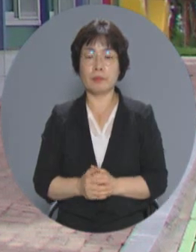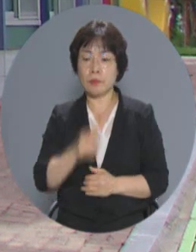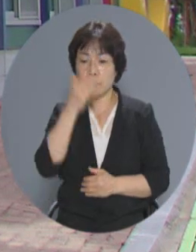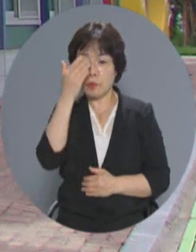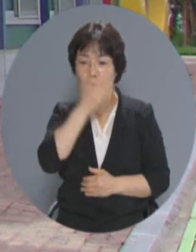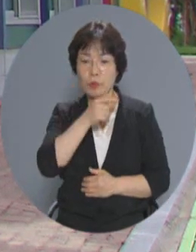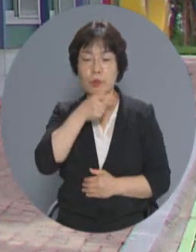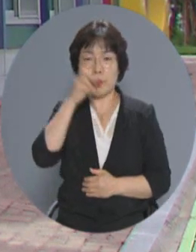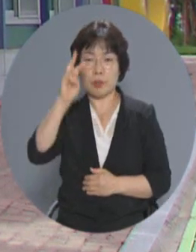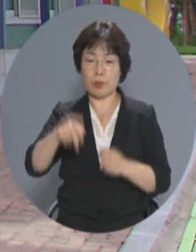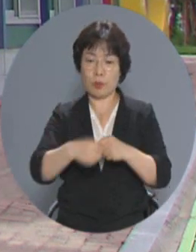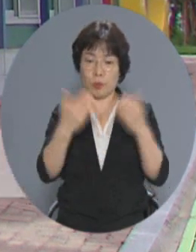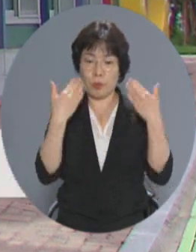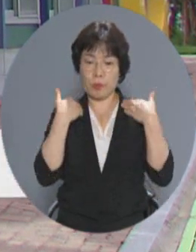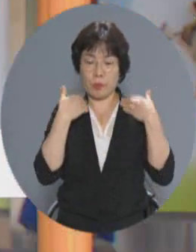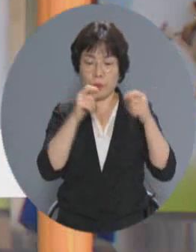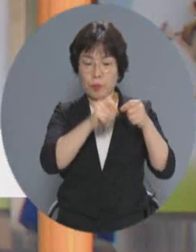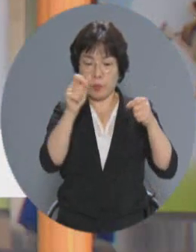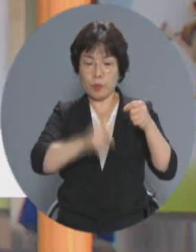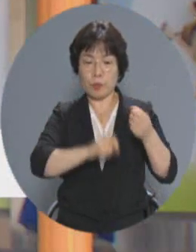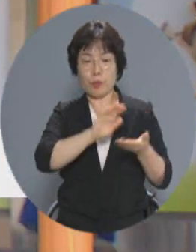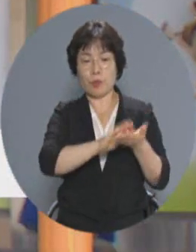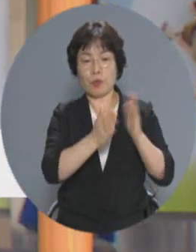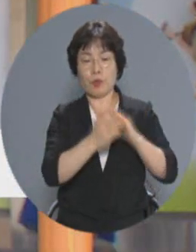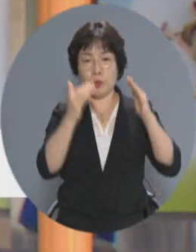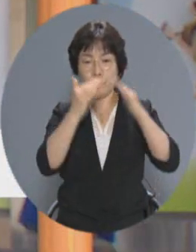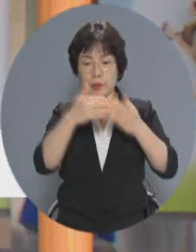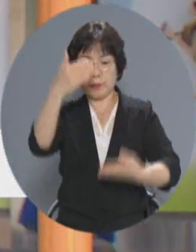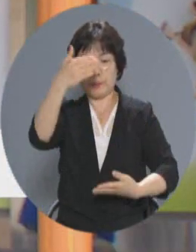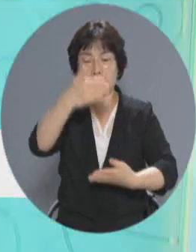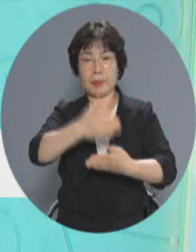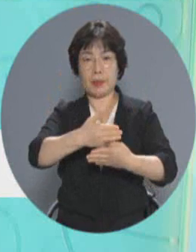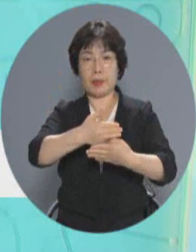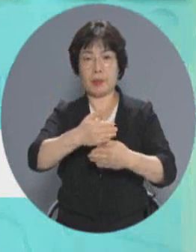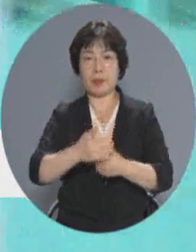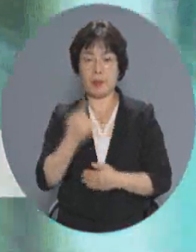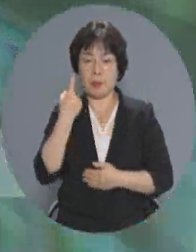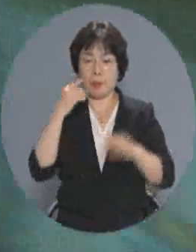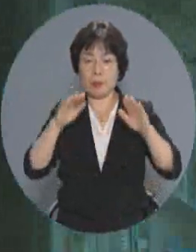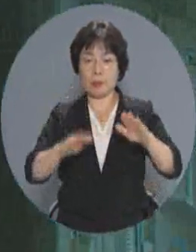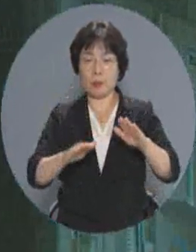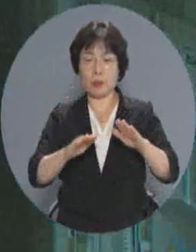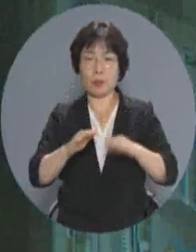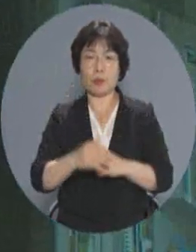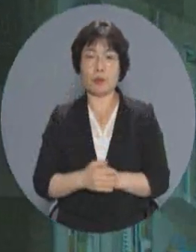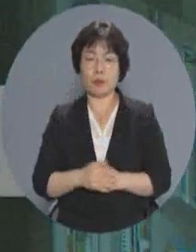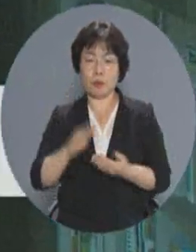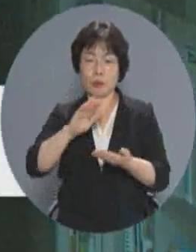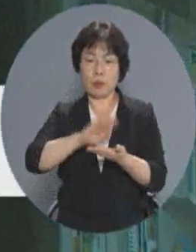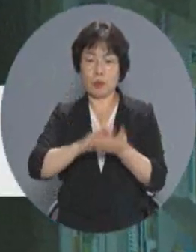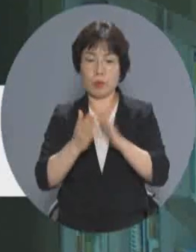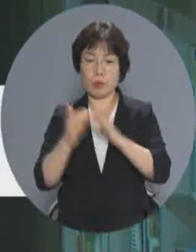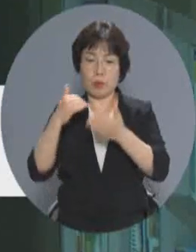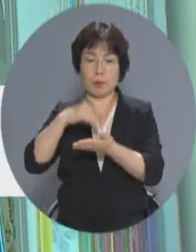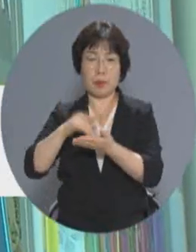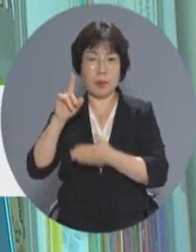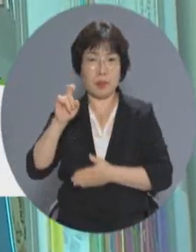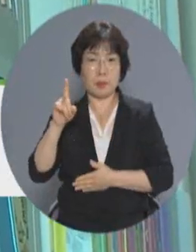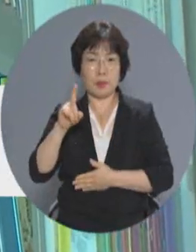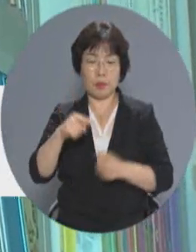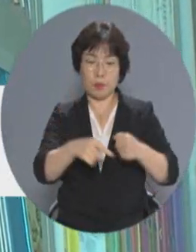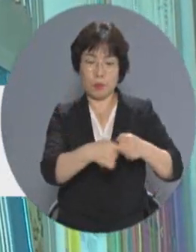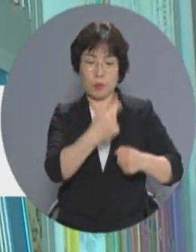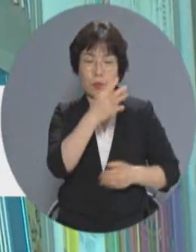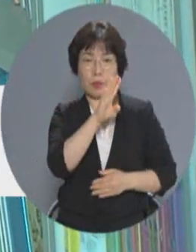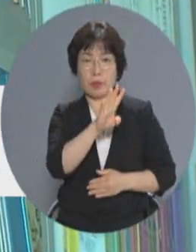여수 여천초등학교 병설 유치원 문이 굳게 잠겨 있습니다. 어제와 오늘 이틀간 이 유치원 원생 11명과